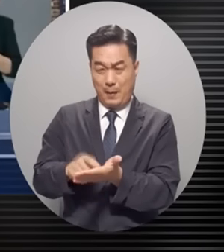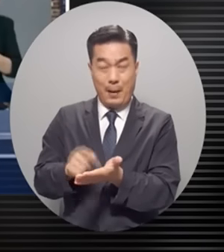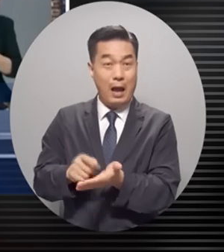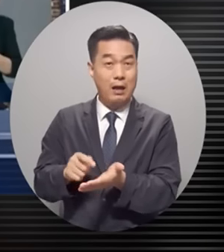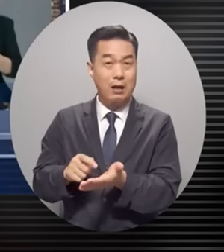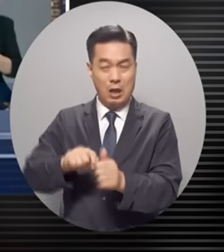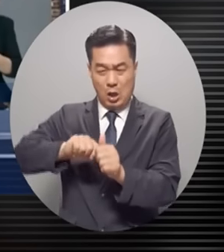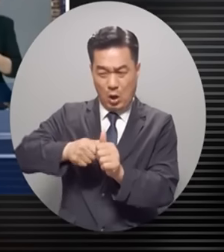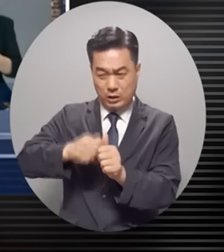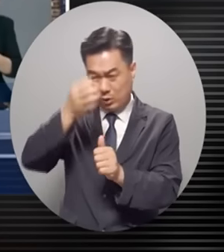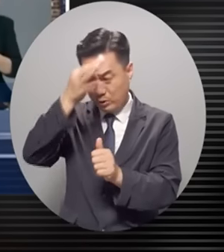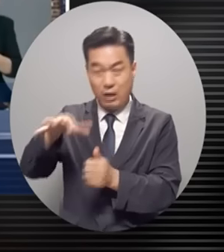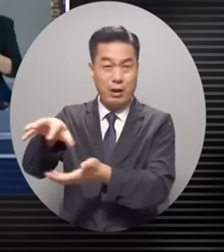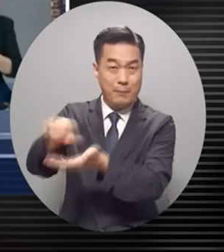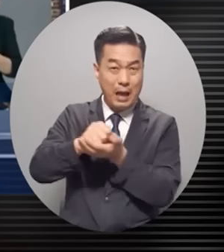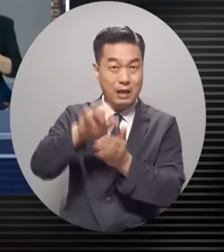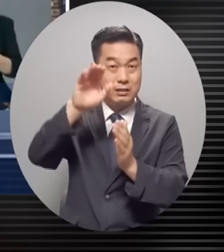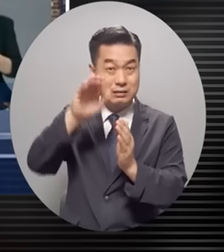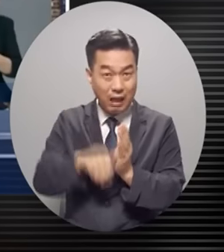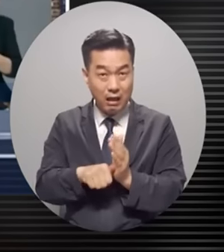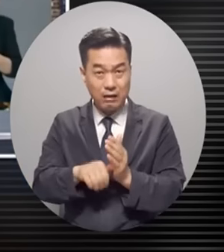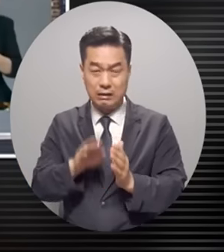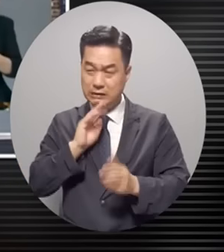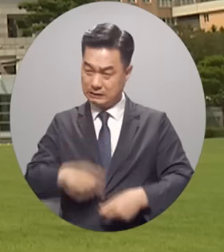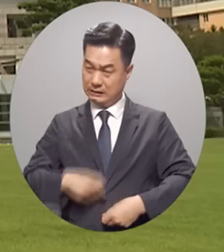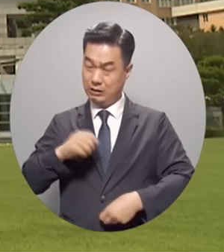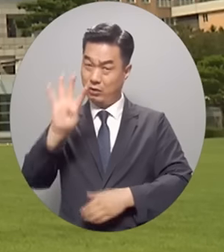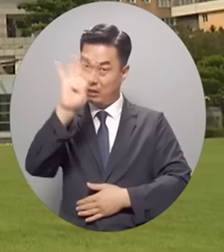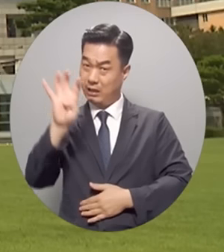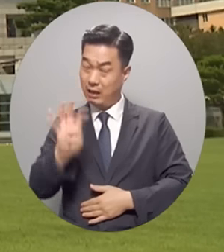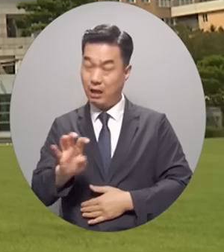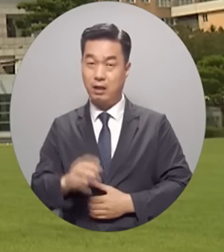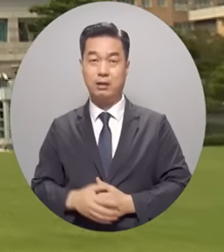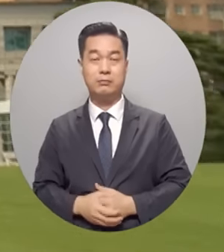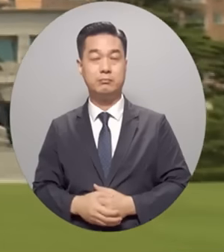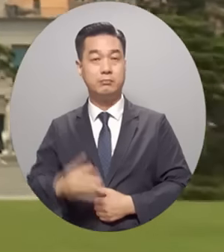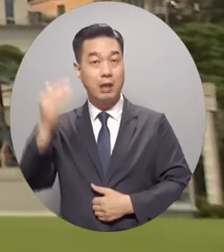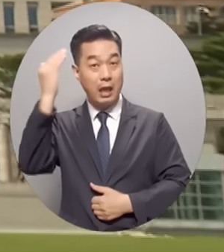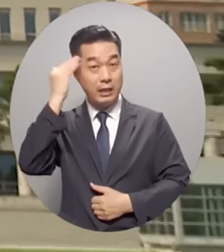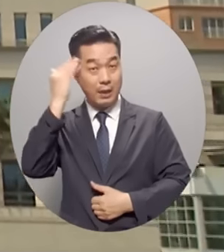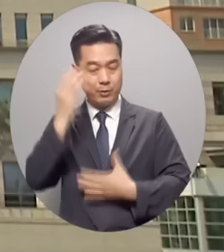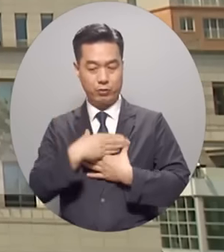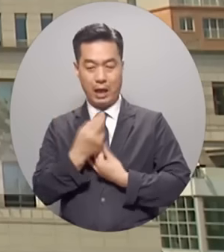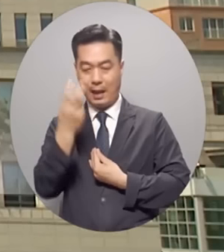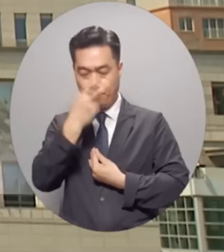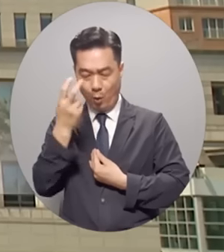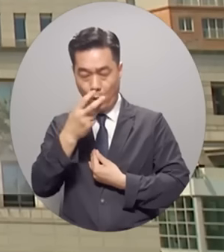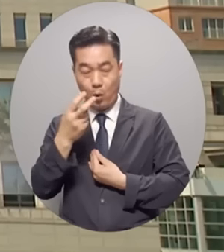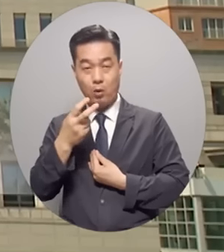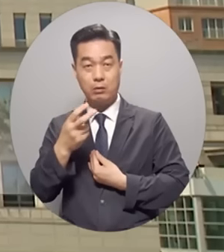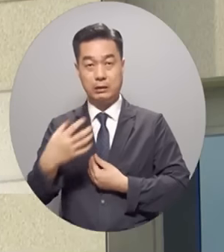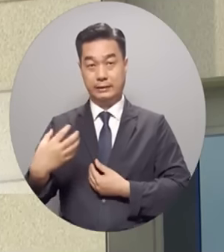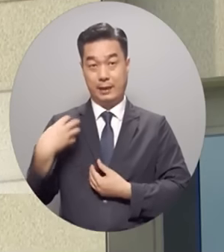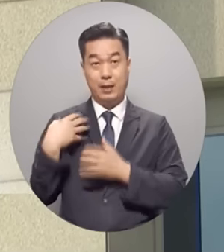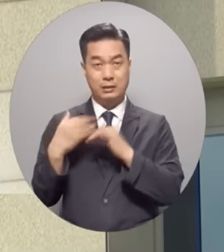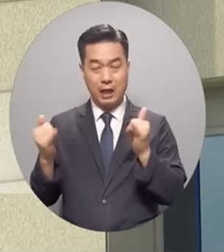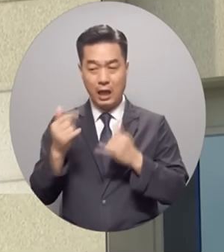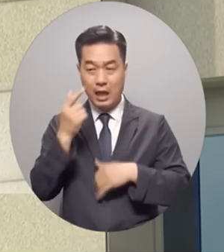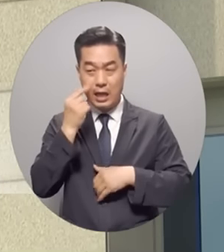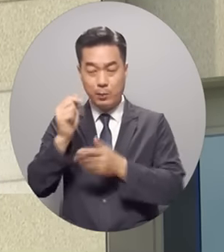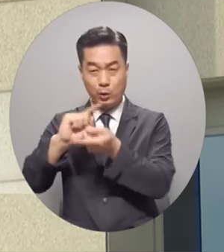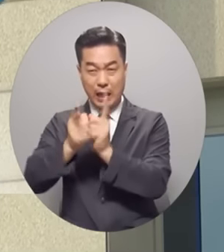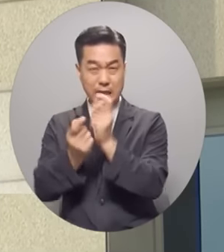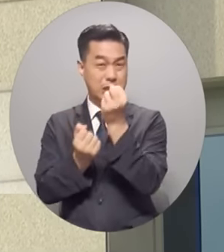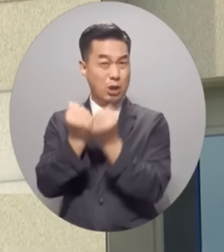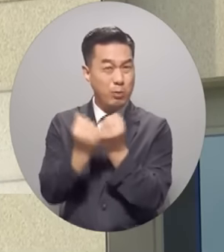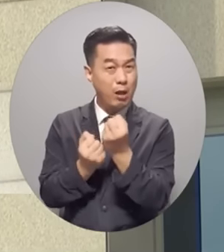사과를 받아낼 때 그것이 과연 진정한 대한민국 안보 실세가 일본을 대변하는 비판이 것에 자